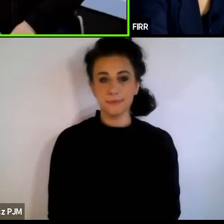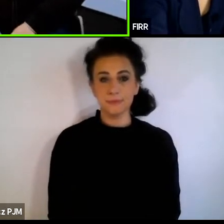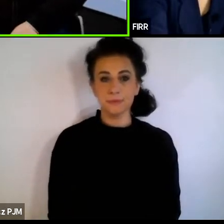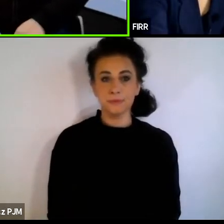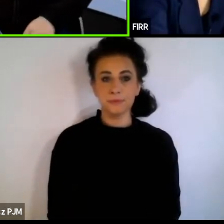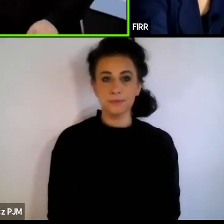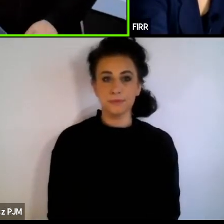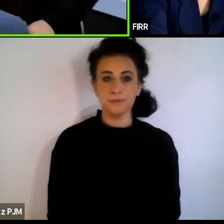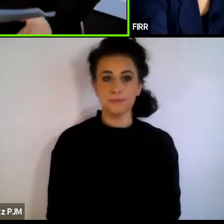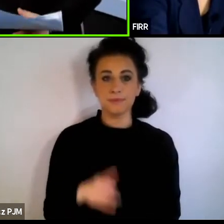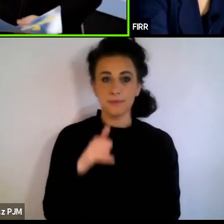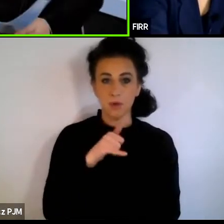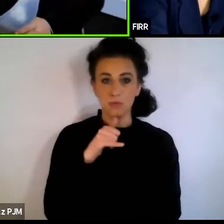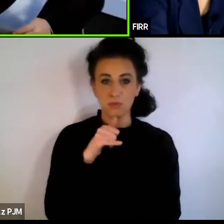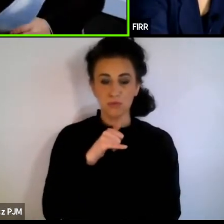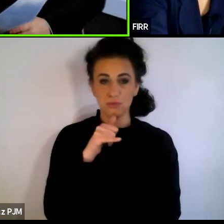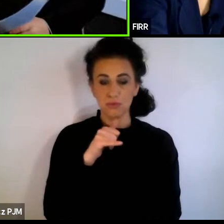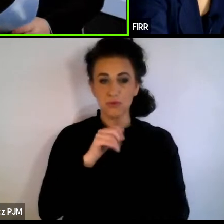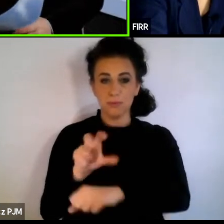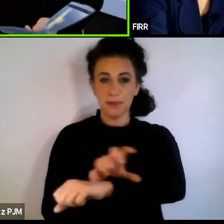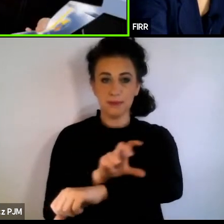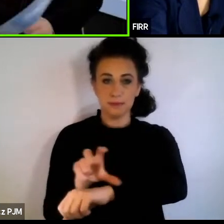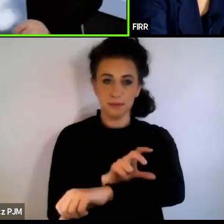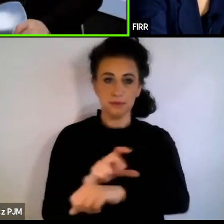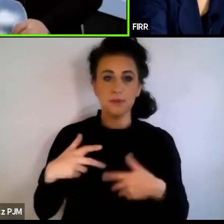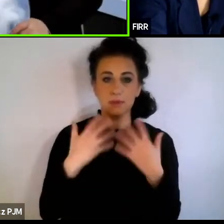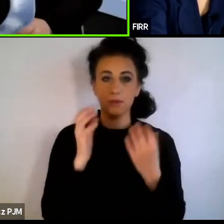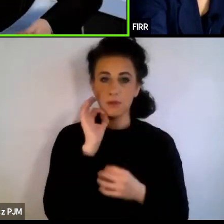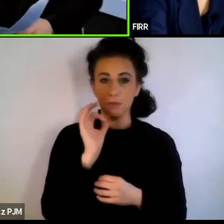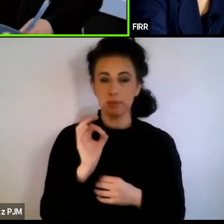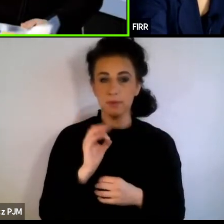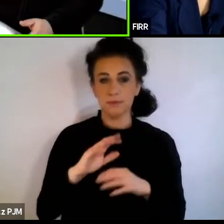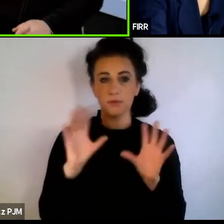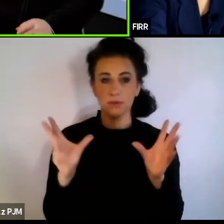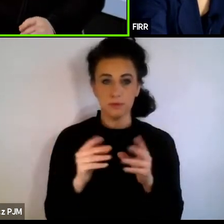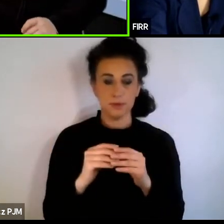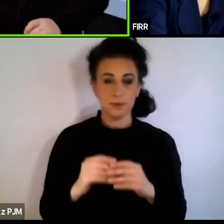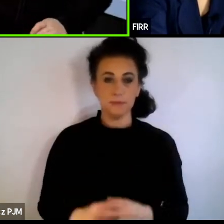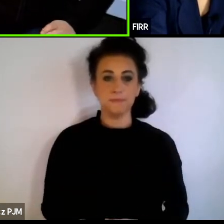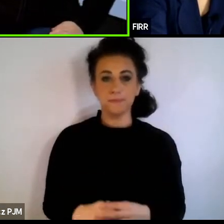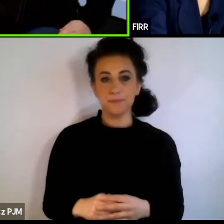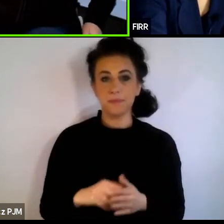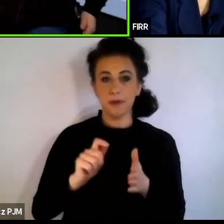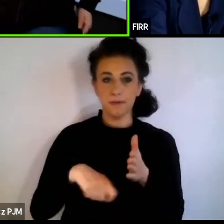Chwilę na próbę audio. Dzień dobry wszystkim. Ewentualną wideo.